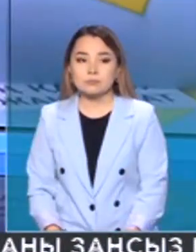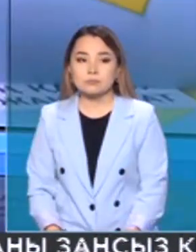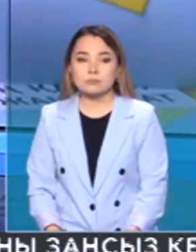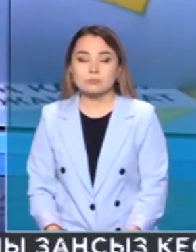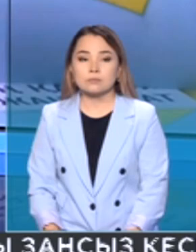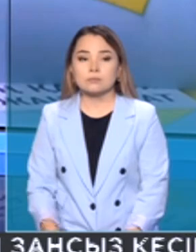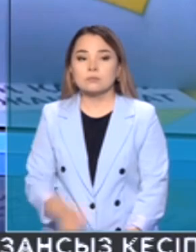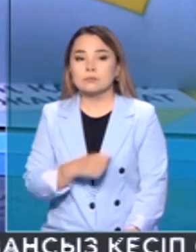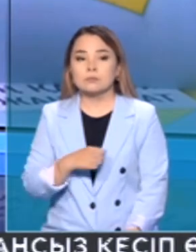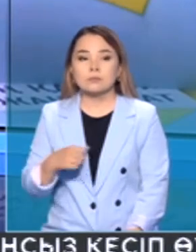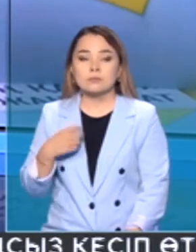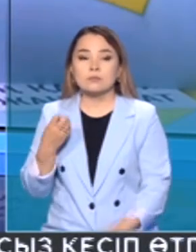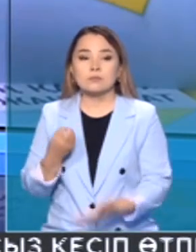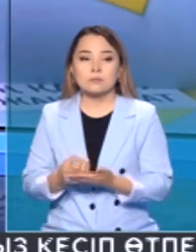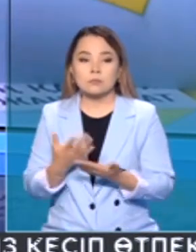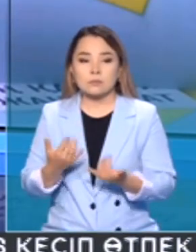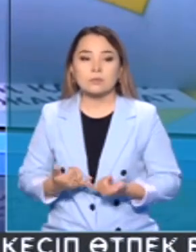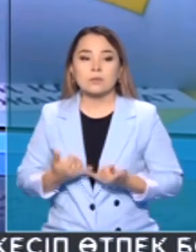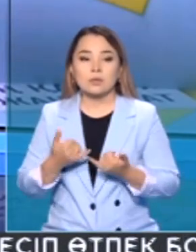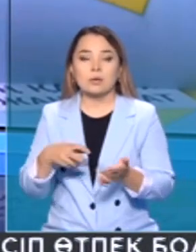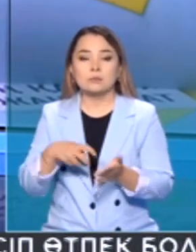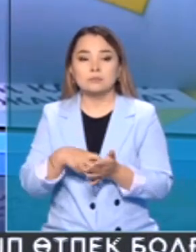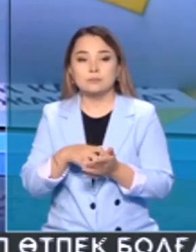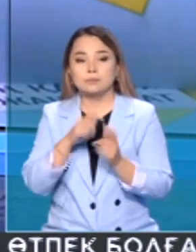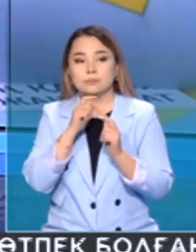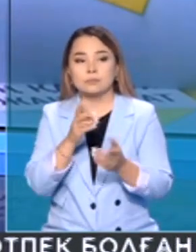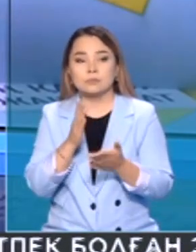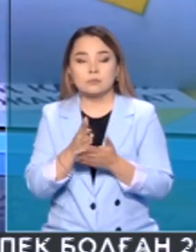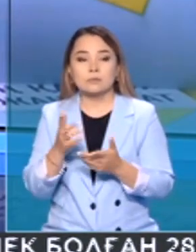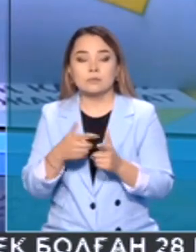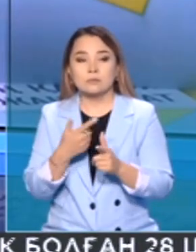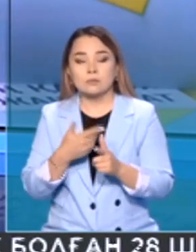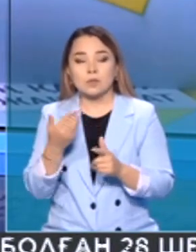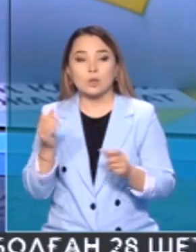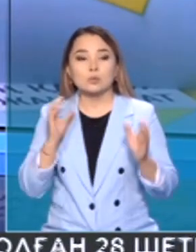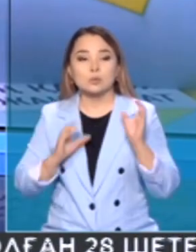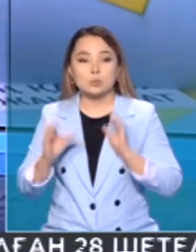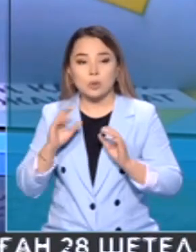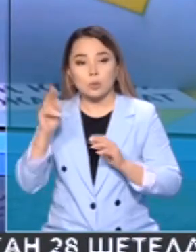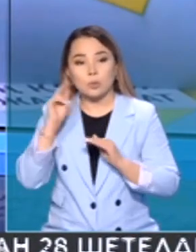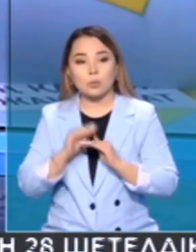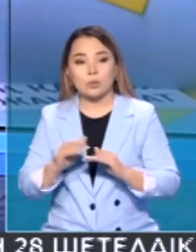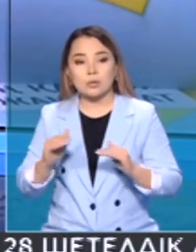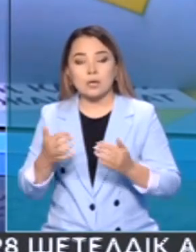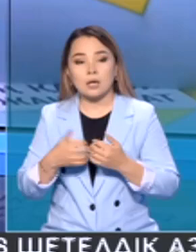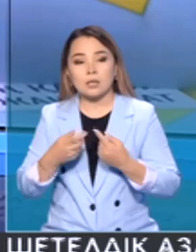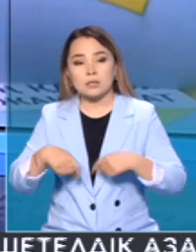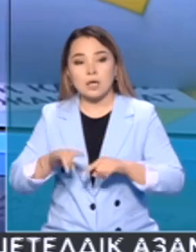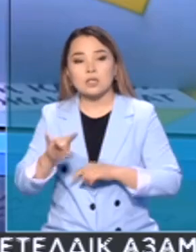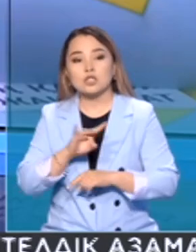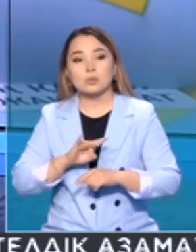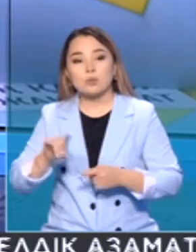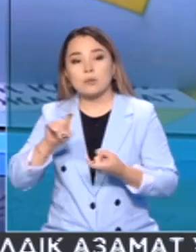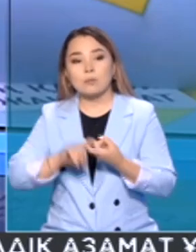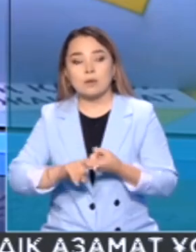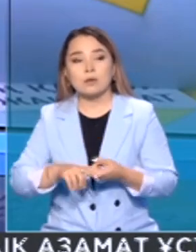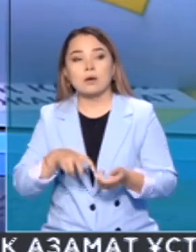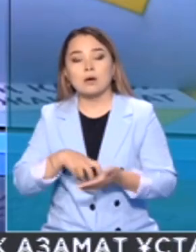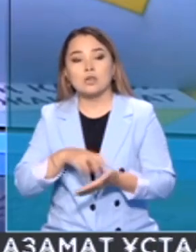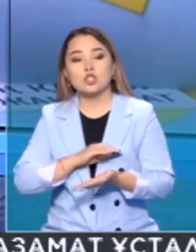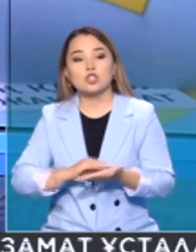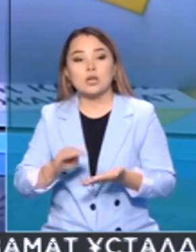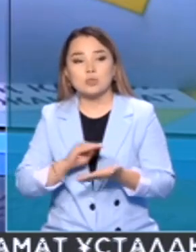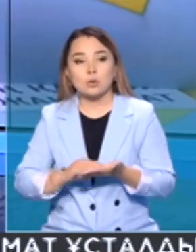Елге оралайық. Ең қадірлі жанға хат. Дәл осындай атаумен Алматыда студенттер мен оқушылар арасында республика бойынша хат